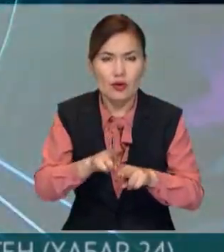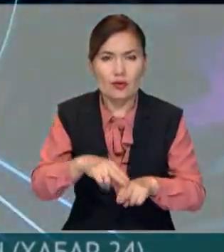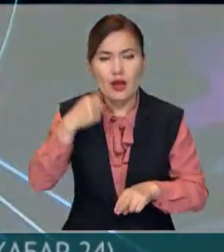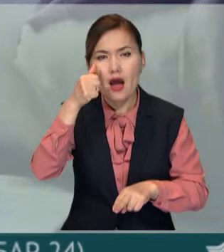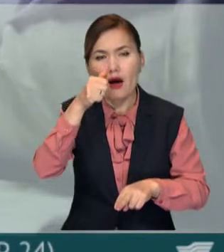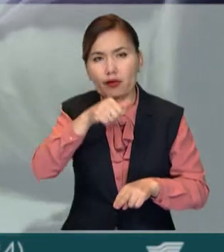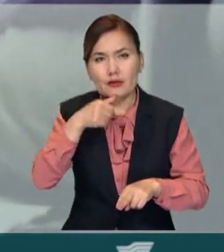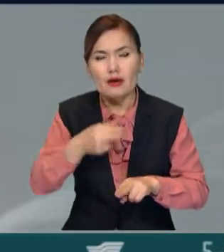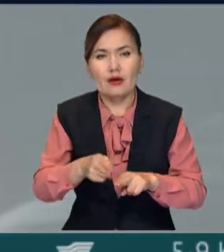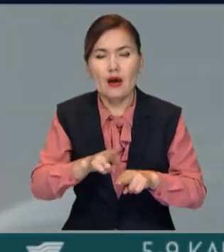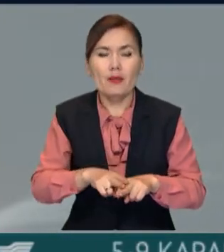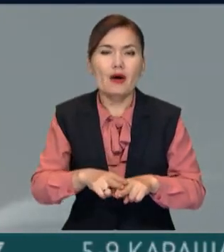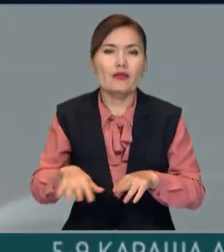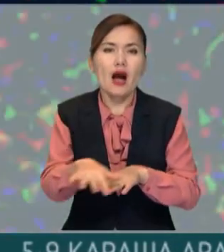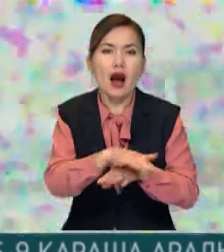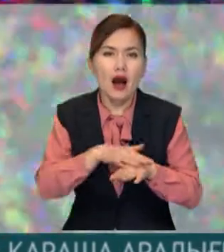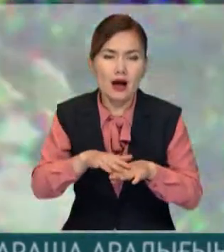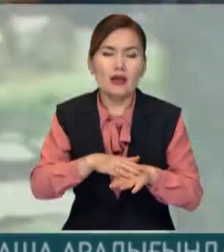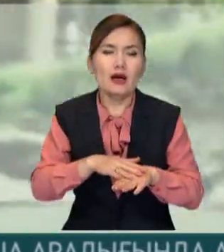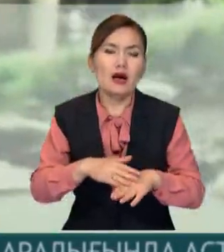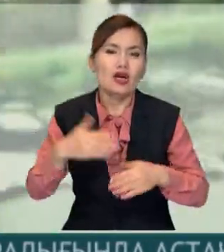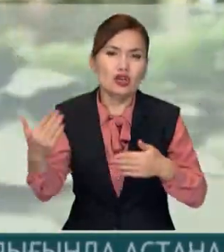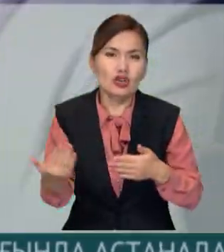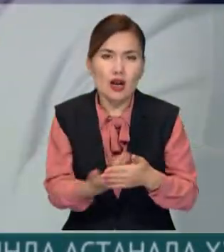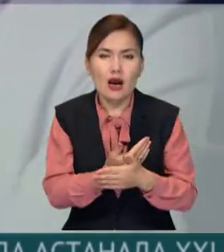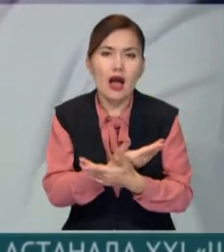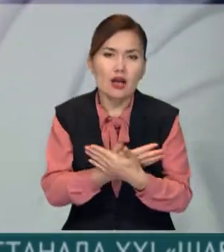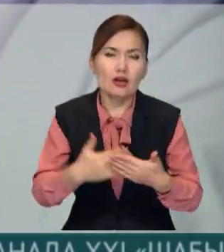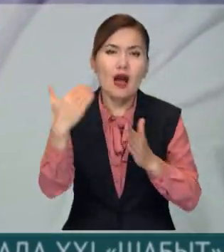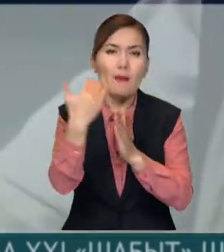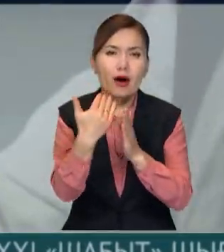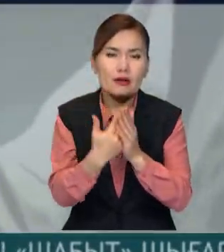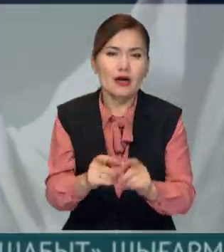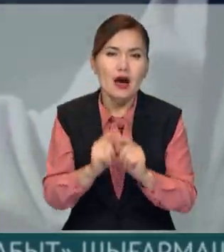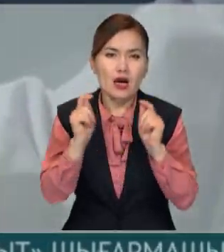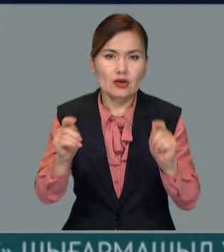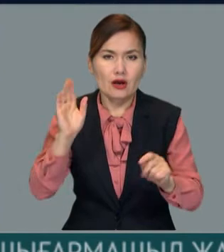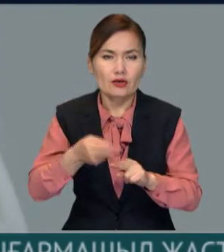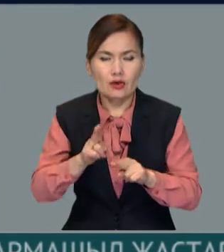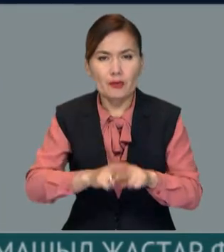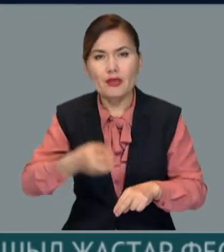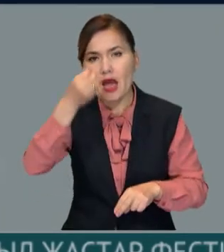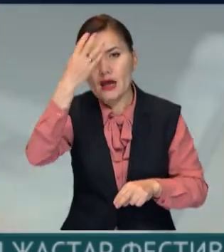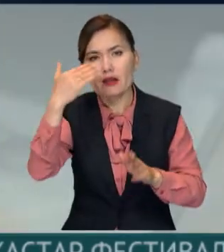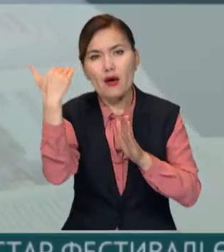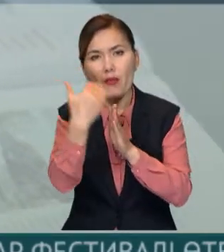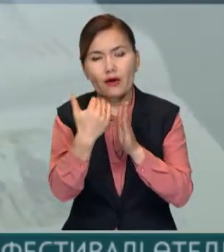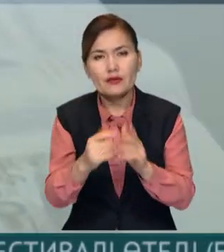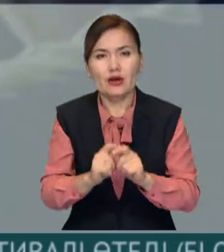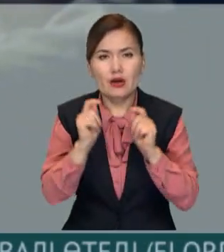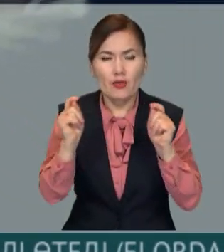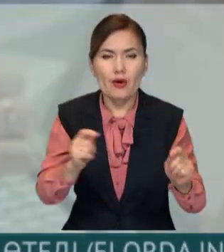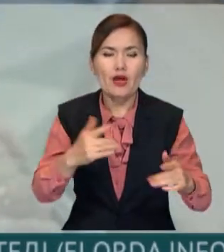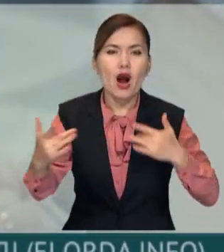биыл көрермендерін жаңа маусымда қуантып, өзекті мәселелер талқыланатын онлайн бағдарламасы. Зерде интеллектуалды шоу мен топ